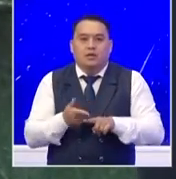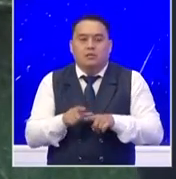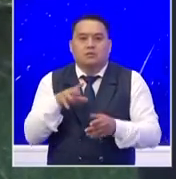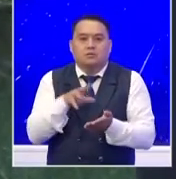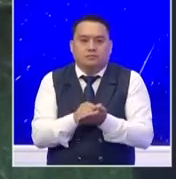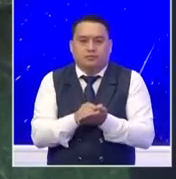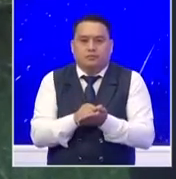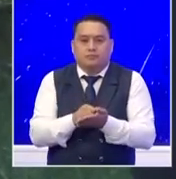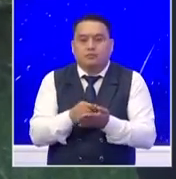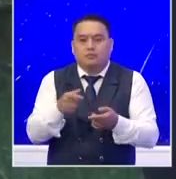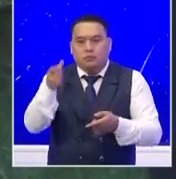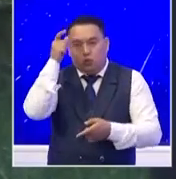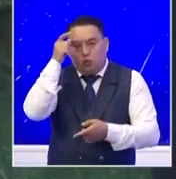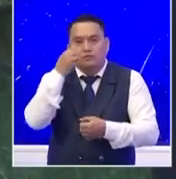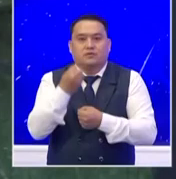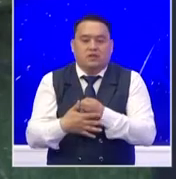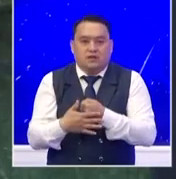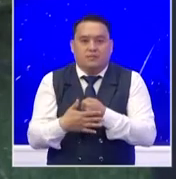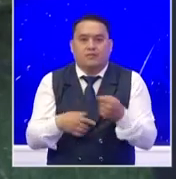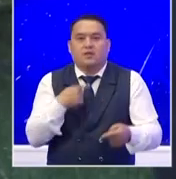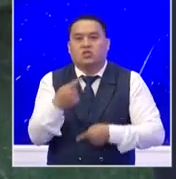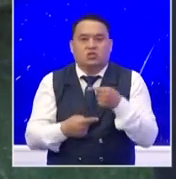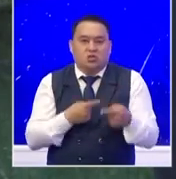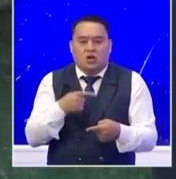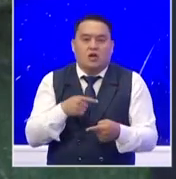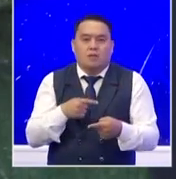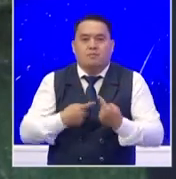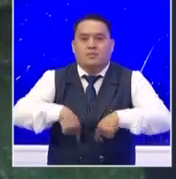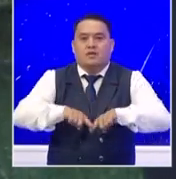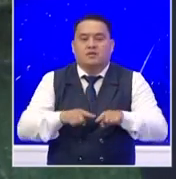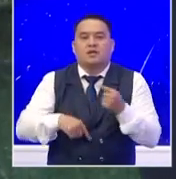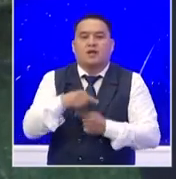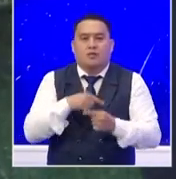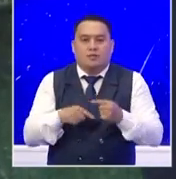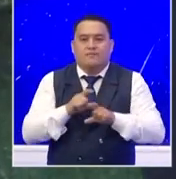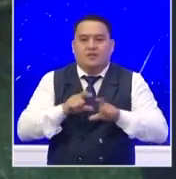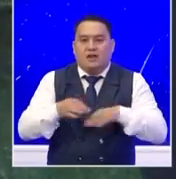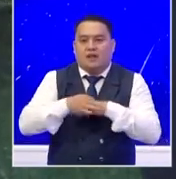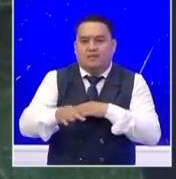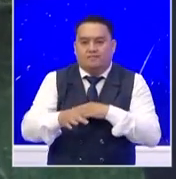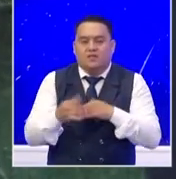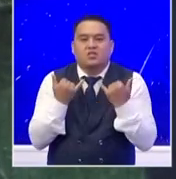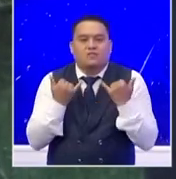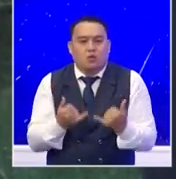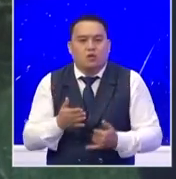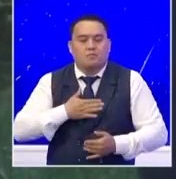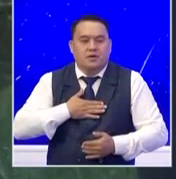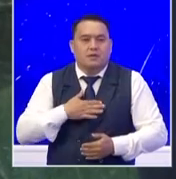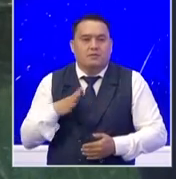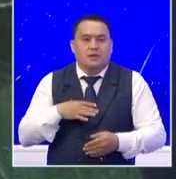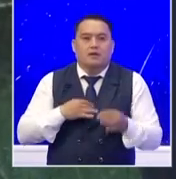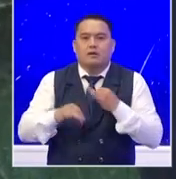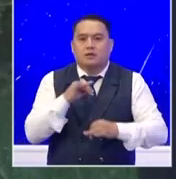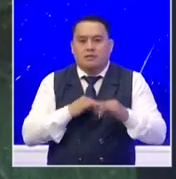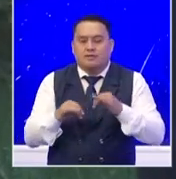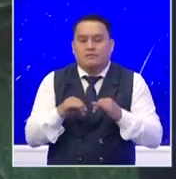сотрудники туристского информационного центра, либо через палату предпринимателей, через региональный филиал. Сегодня также мы